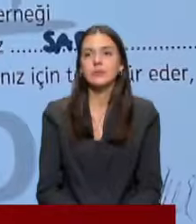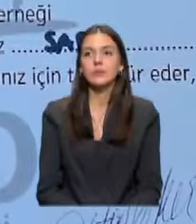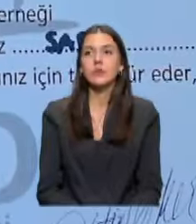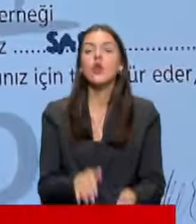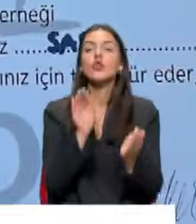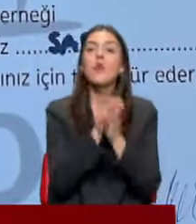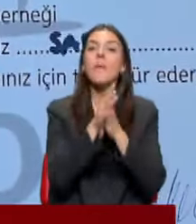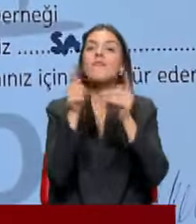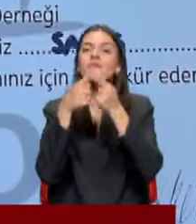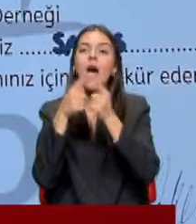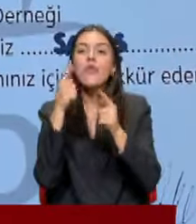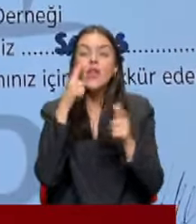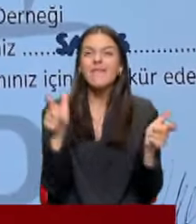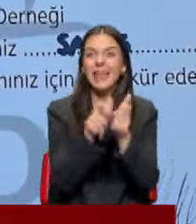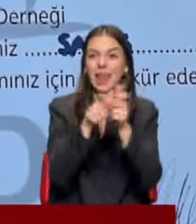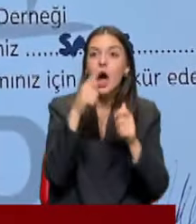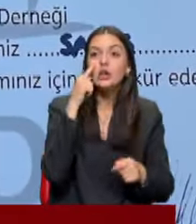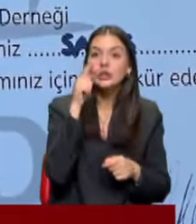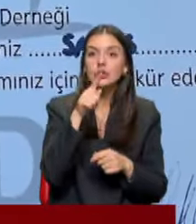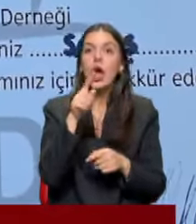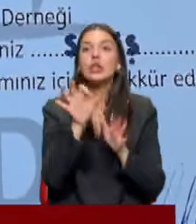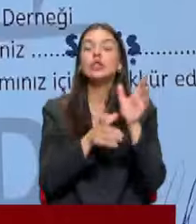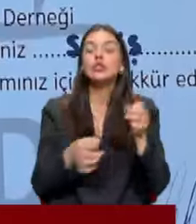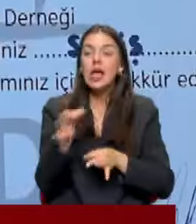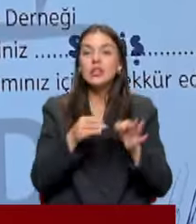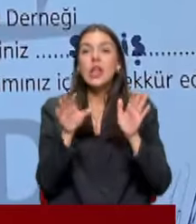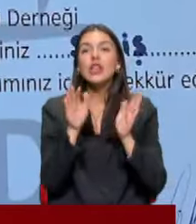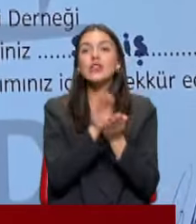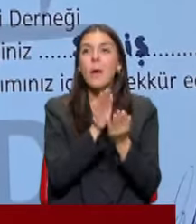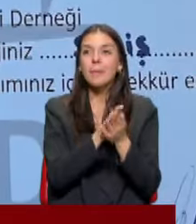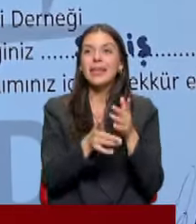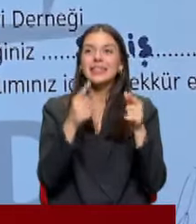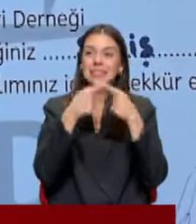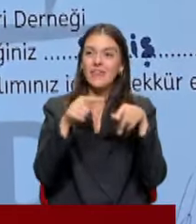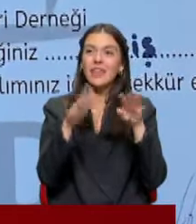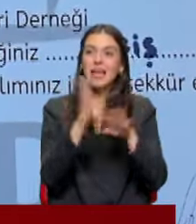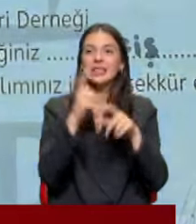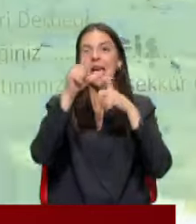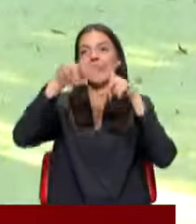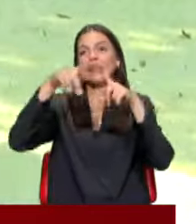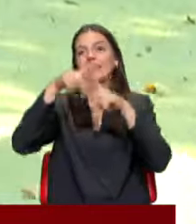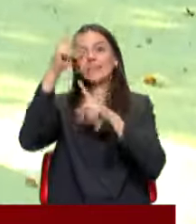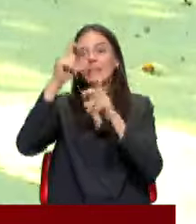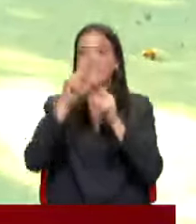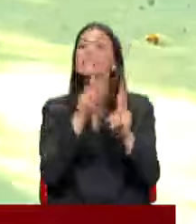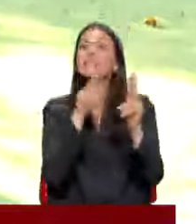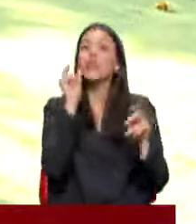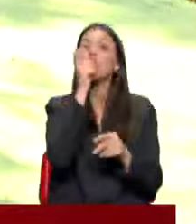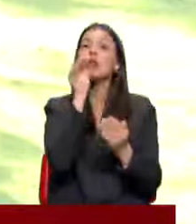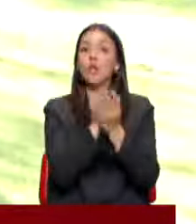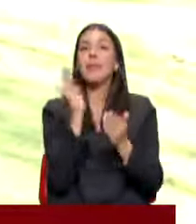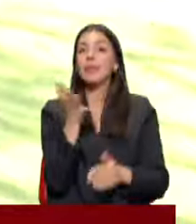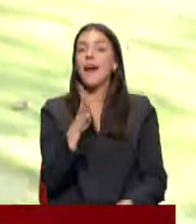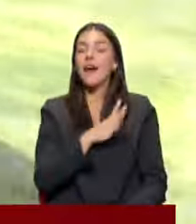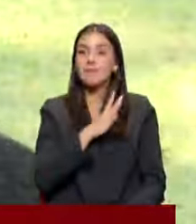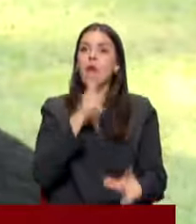Köpek Irkları Federasyonu'nun sosyal köpek sınavını başarıyla geçen ilk sokak köpeği de Safiş oldu. Sırada 9 köpek daha